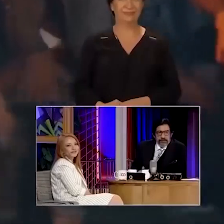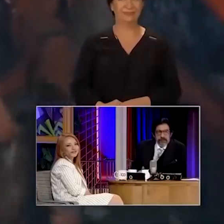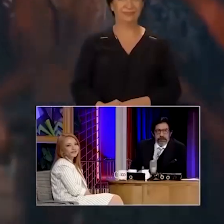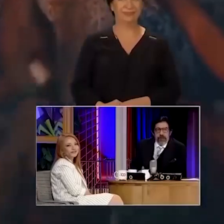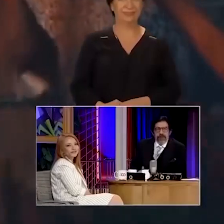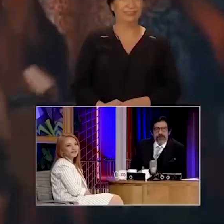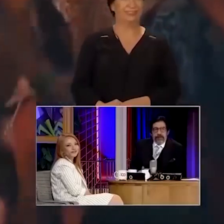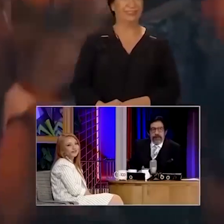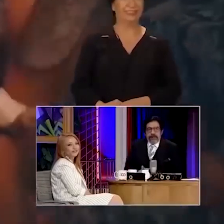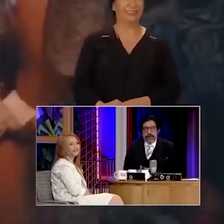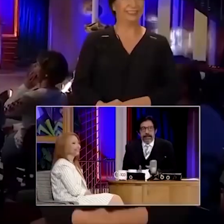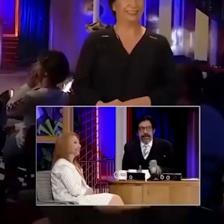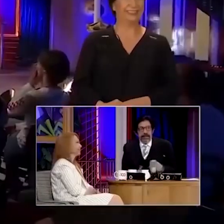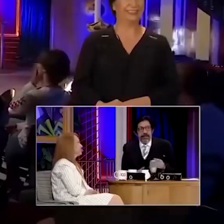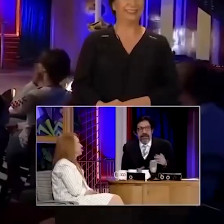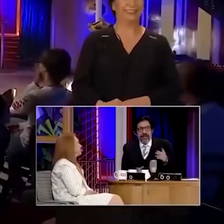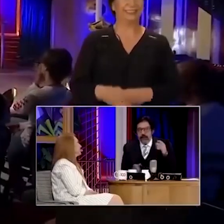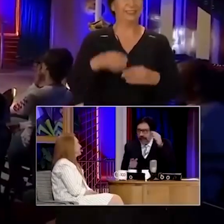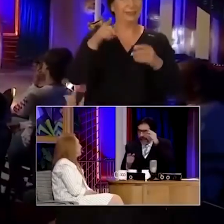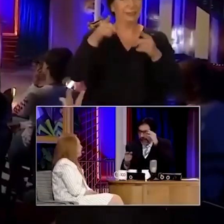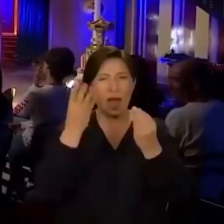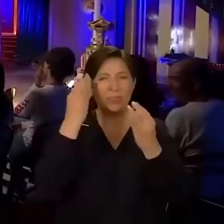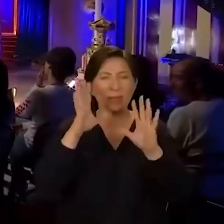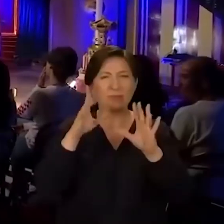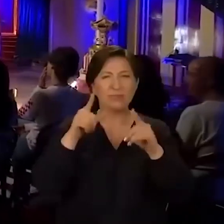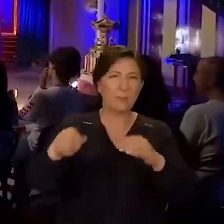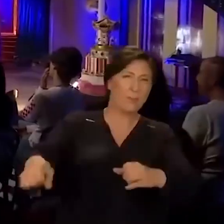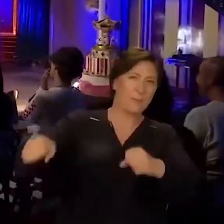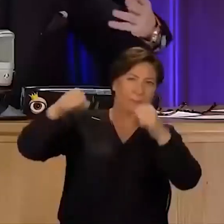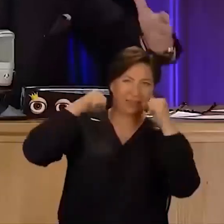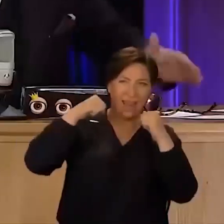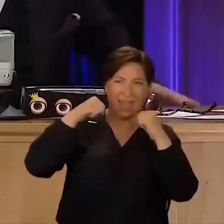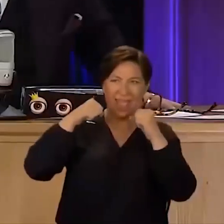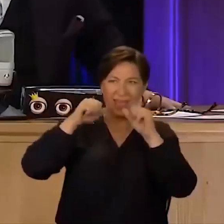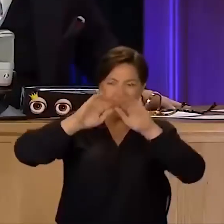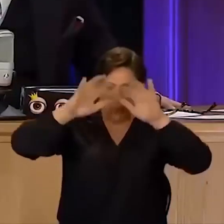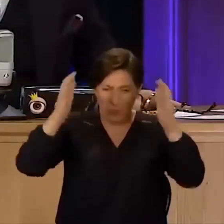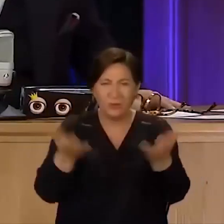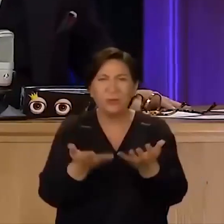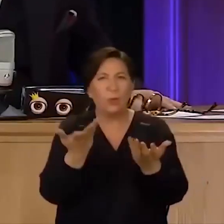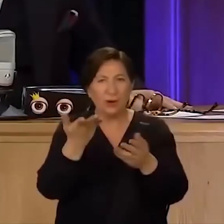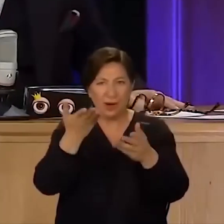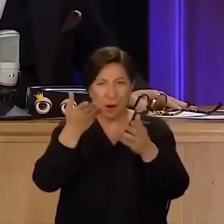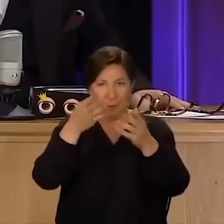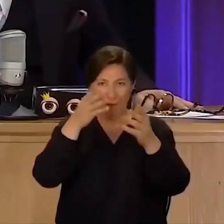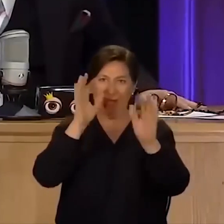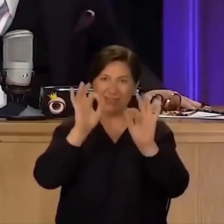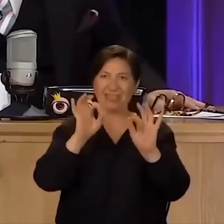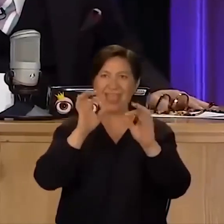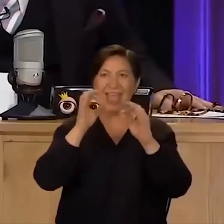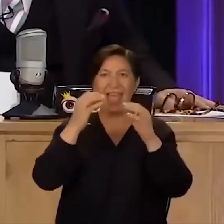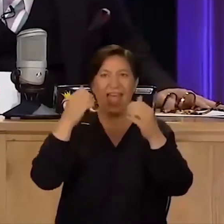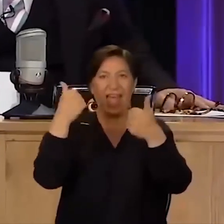Dur dur Babam tam olarak anlayamadım sizi bir zebra bozukluğuyla örtülü o gerdek